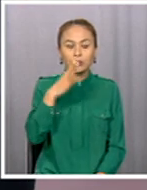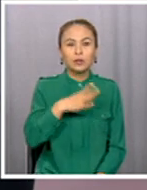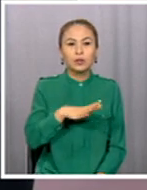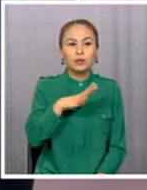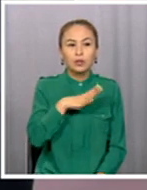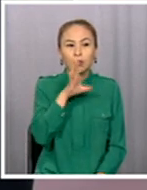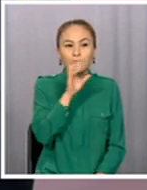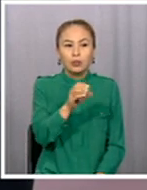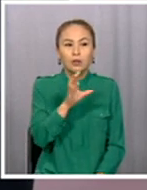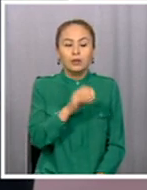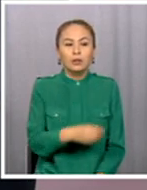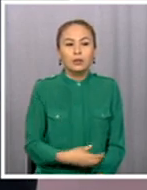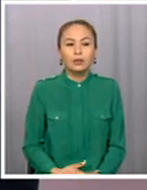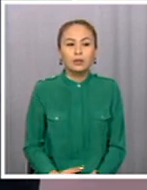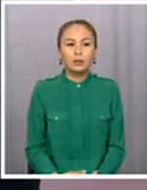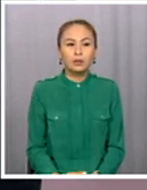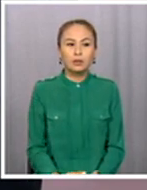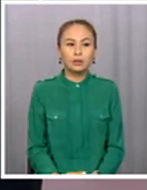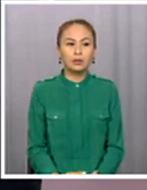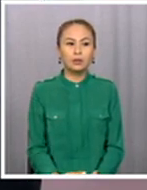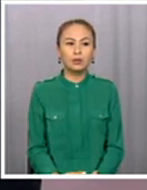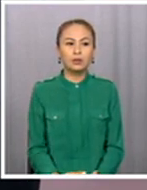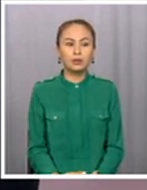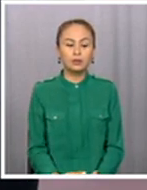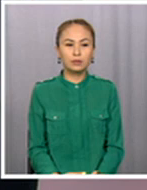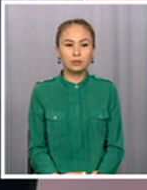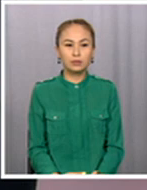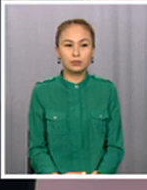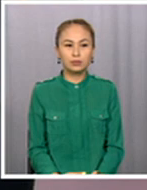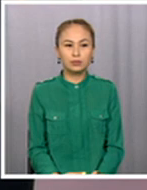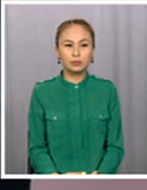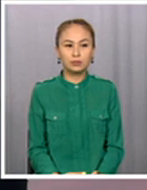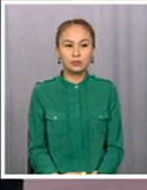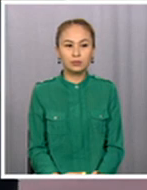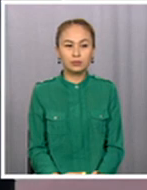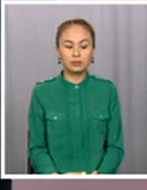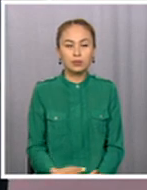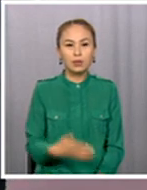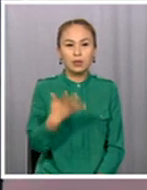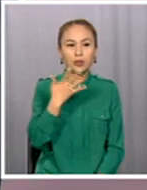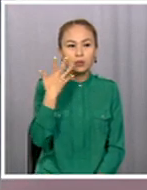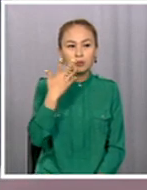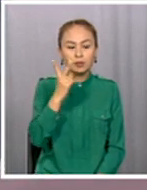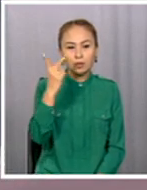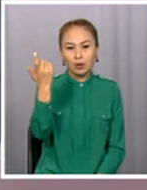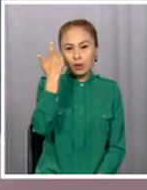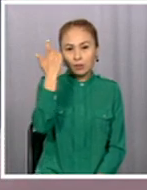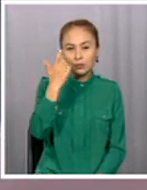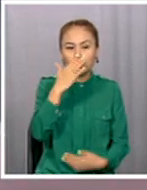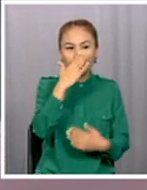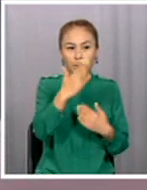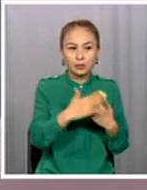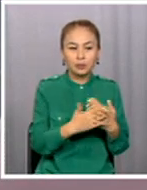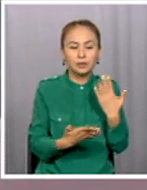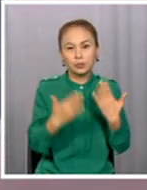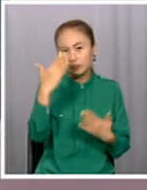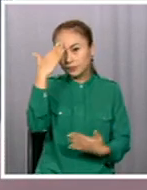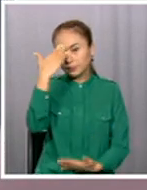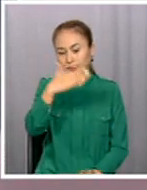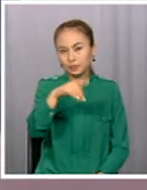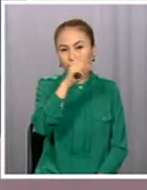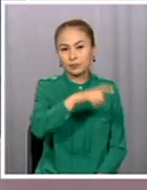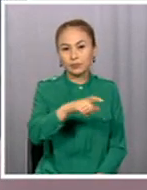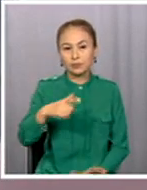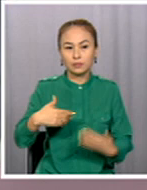ойлайсыңдар? Я, ол өз иесіне біреу жақындаса, немесе үйге бөтен адам